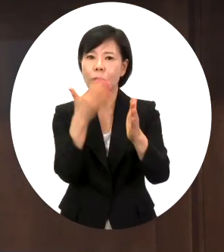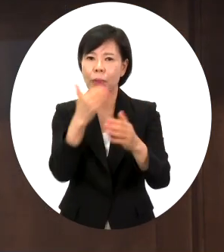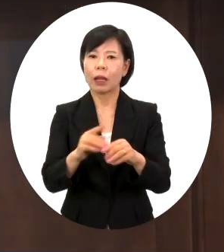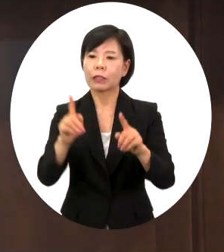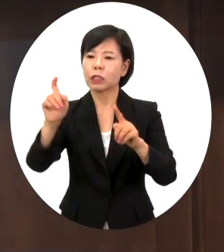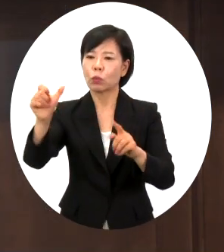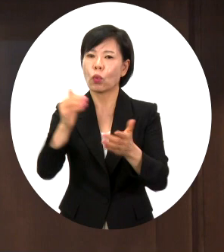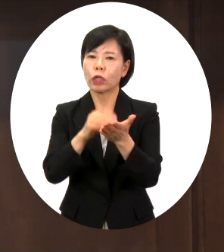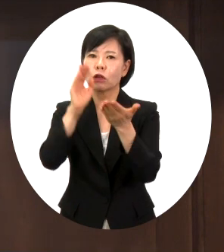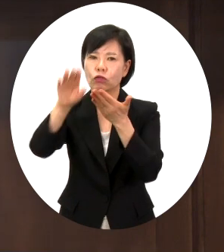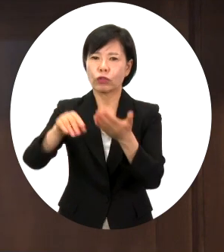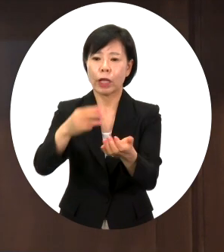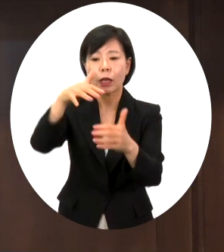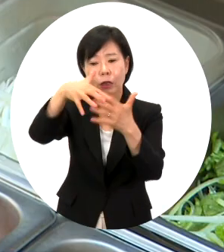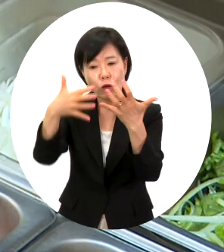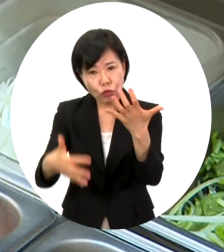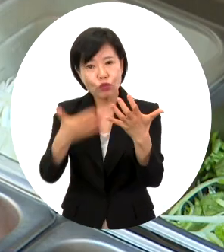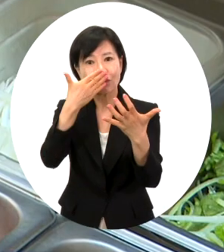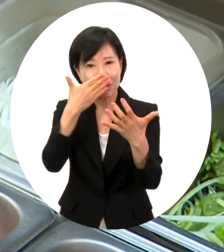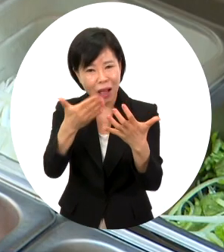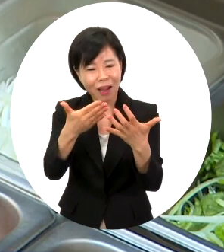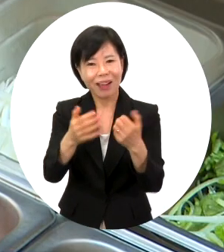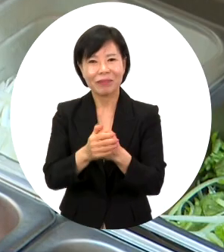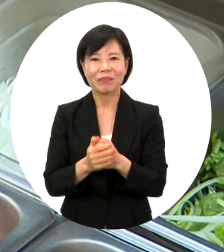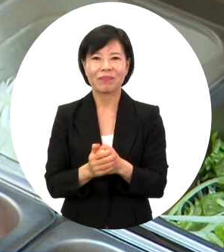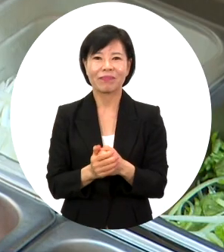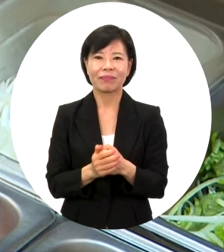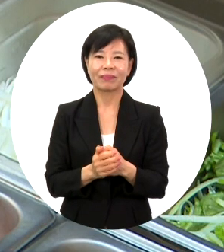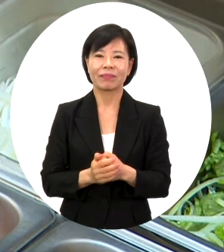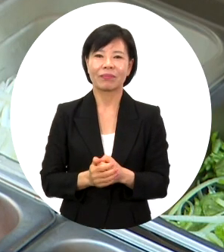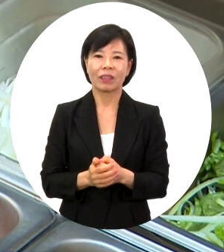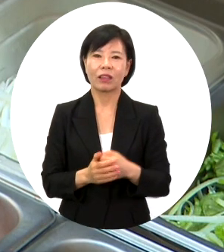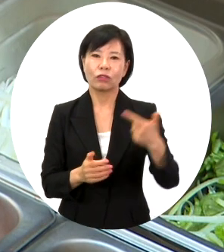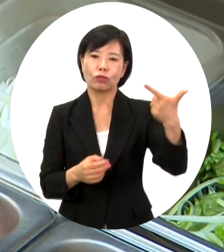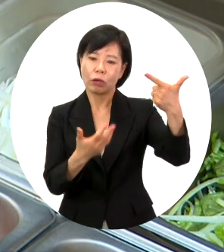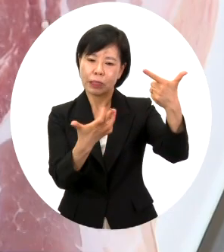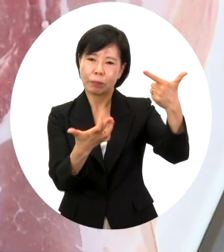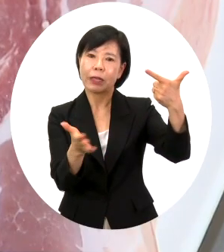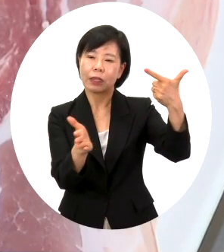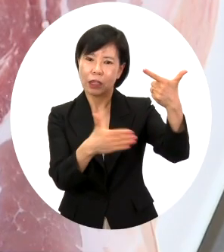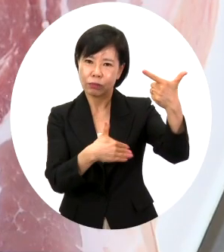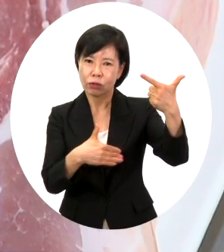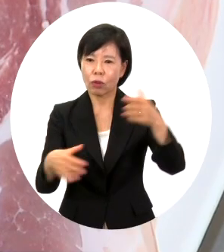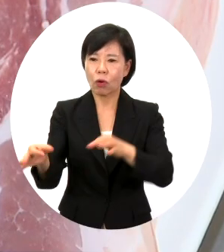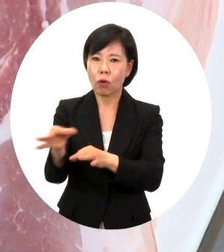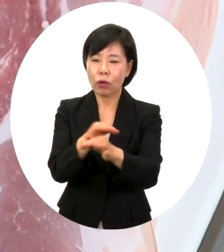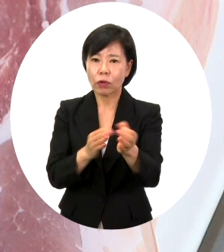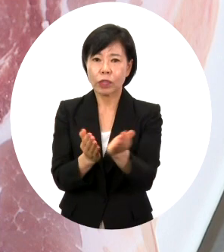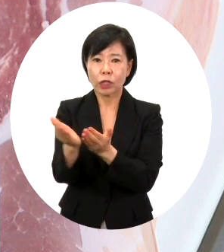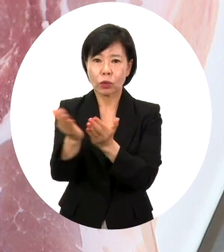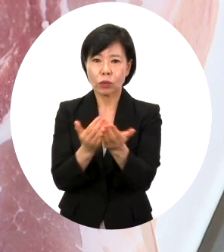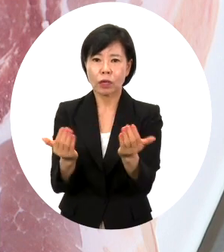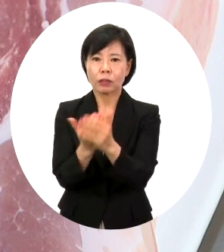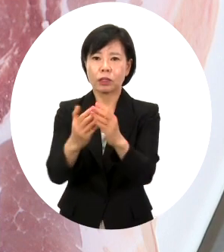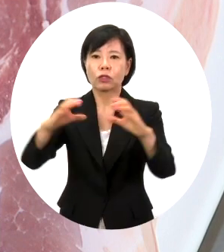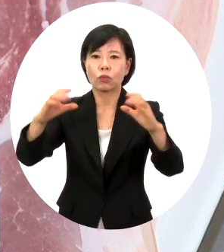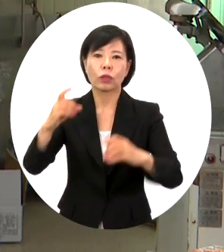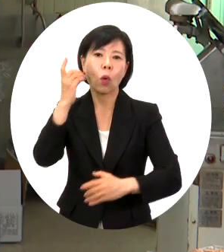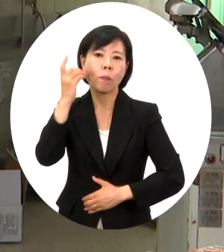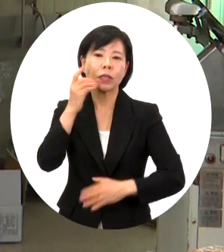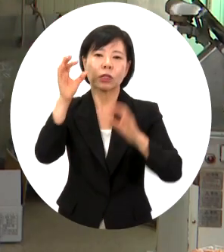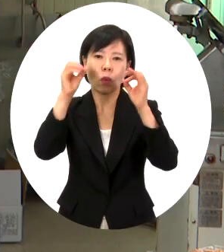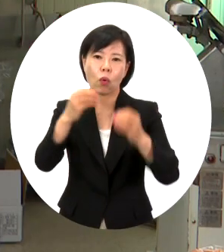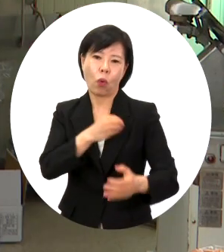환급 신청은 15일 이후 구매한 영수증부터 가능한데요. 6월 18일부터 경제통상진흥원